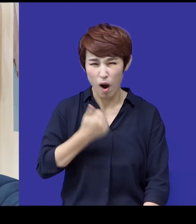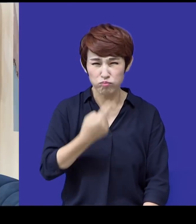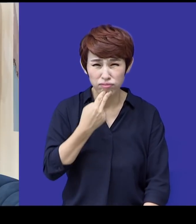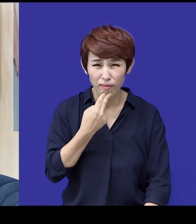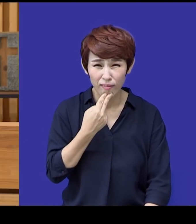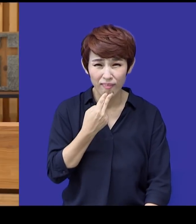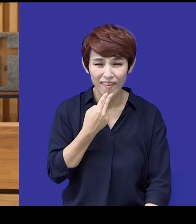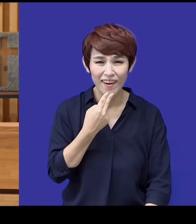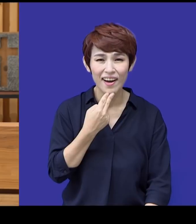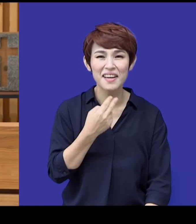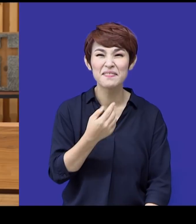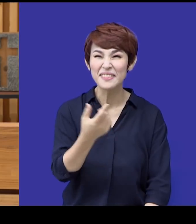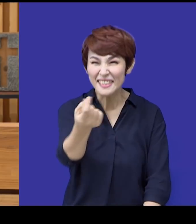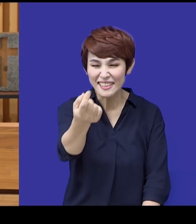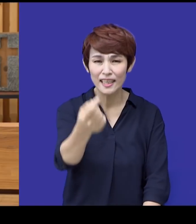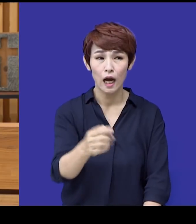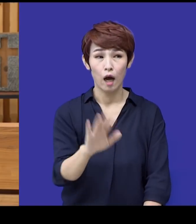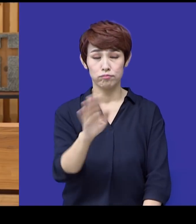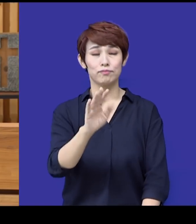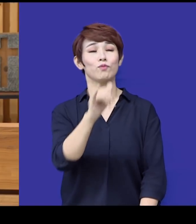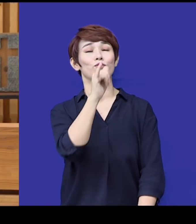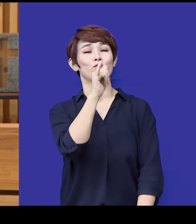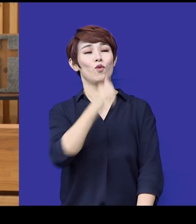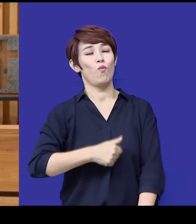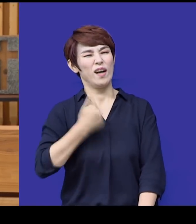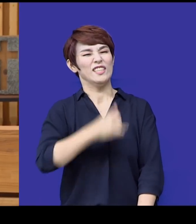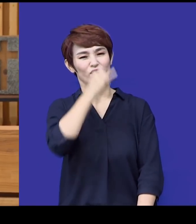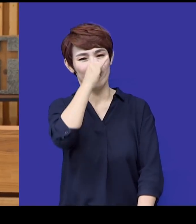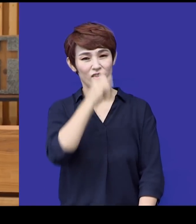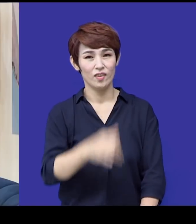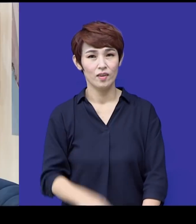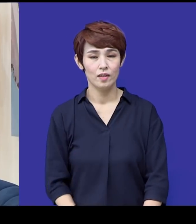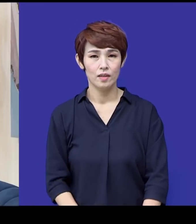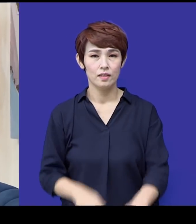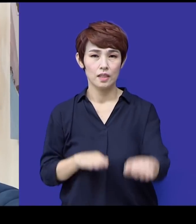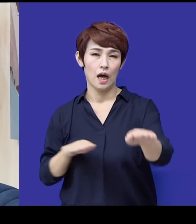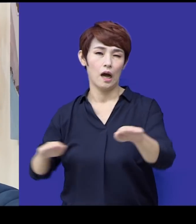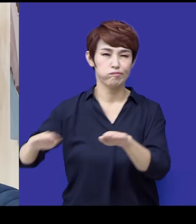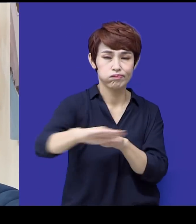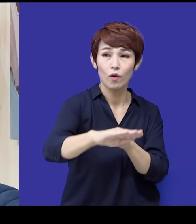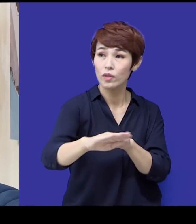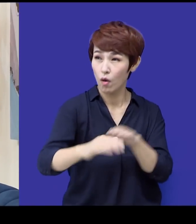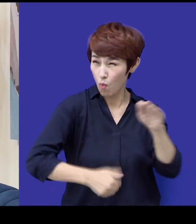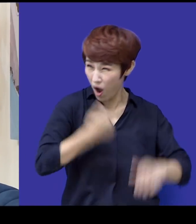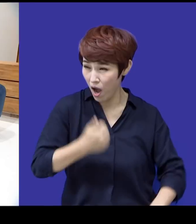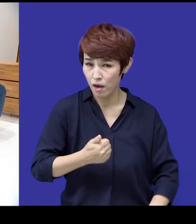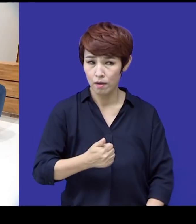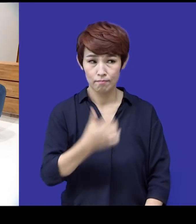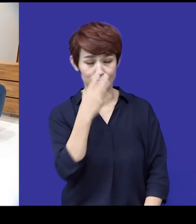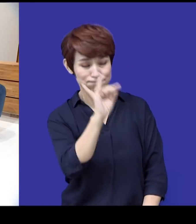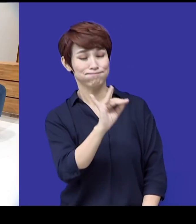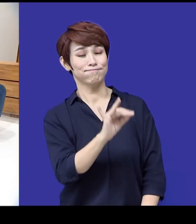같은데. 화 안 내주셔. 아니요. 내실 때 있어요? 갑자기 누가 확 끼어들면 화 나세요? 어떻게? 그렇죠.